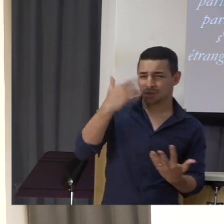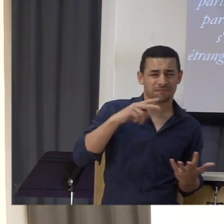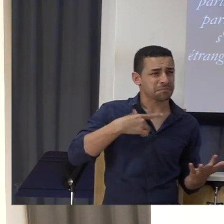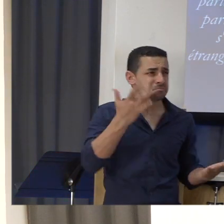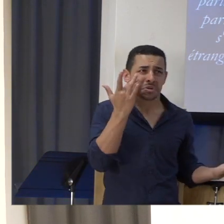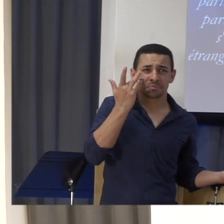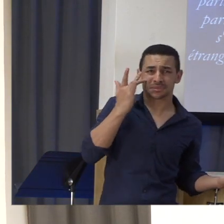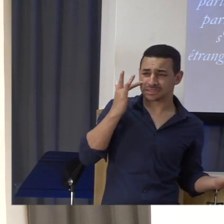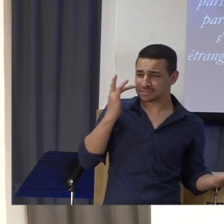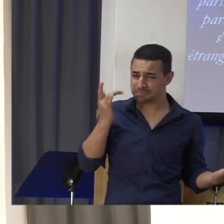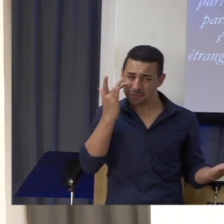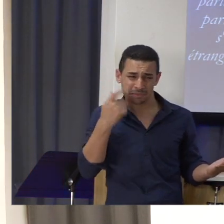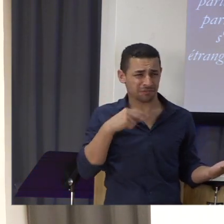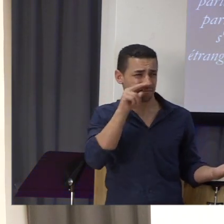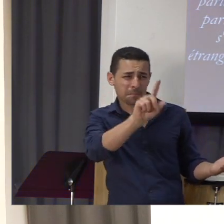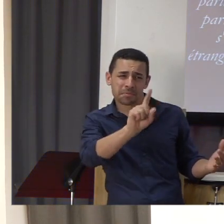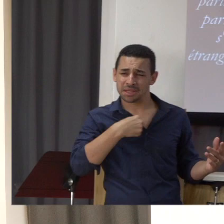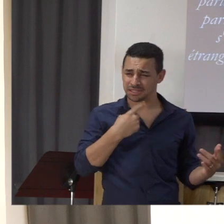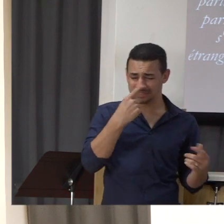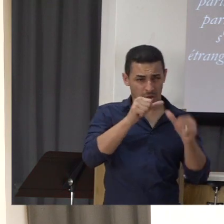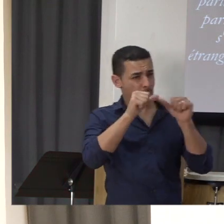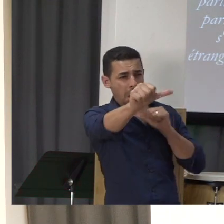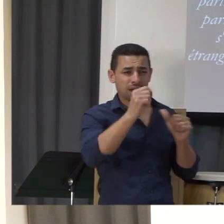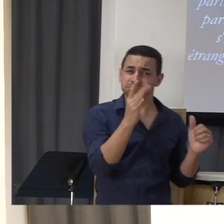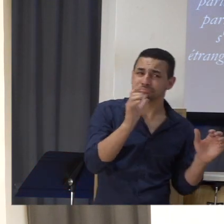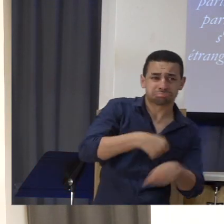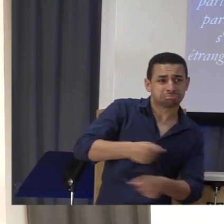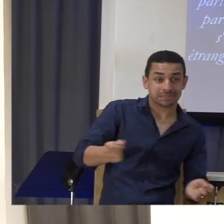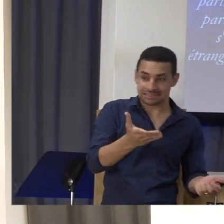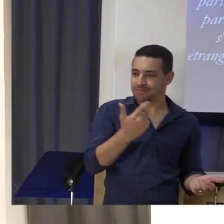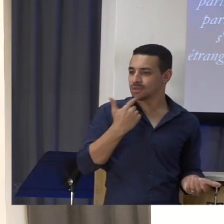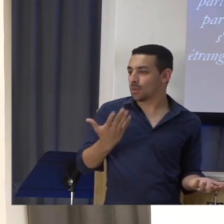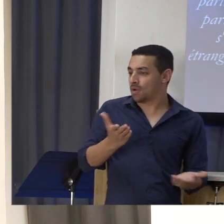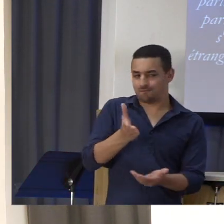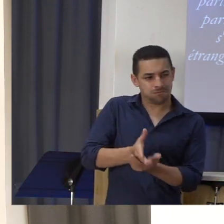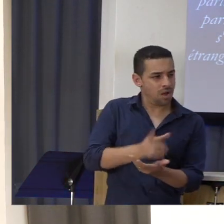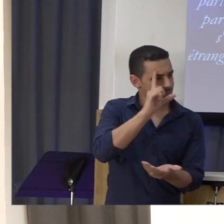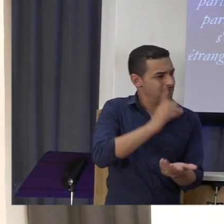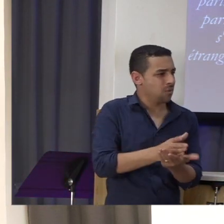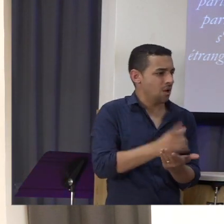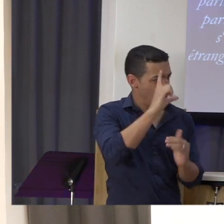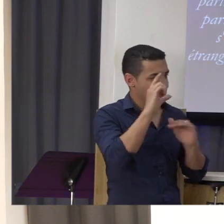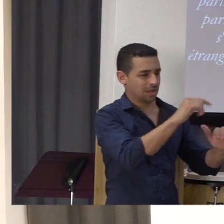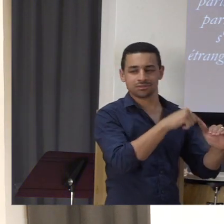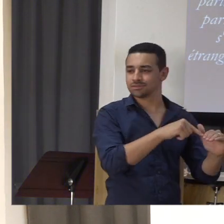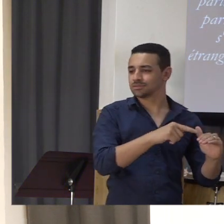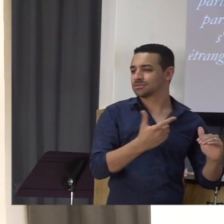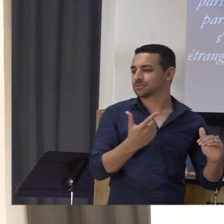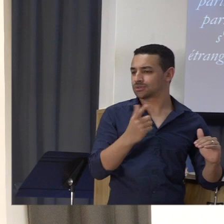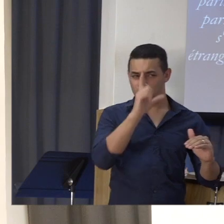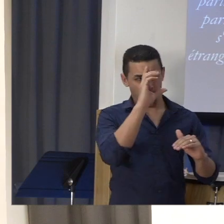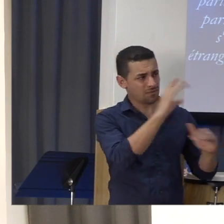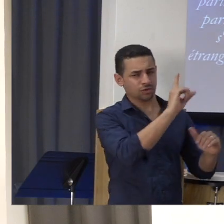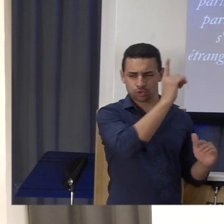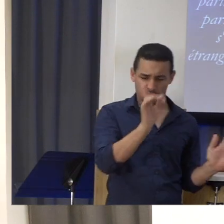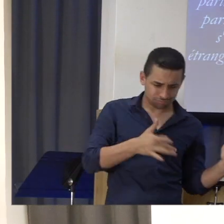pas. Seigneur, je ne vois pas. Je n'ai pas assez de visibilité. C'est ça la foi. C'est ça cette confiance en ce Dieu qui a